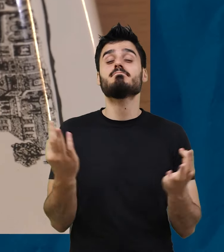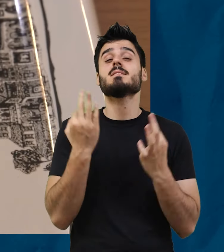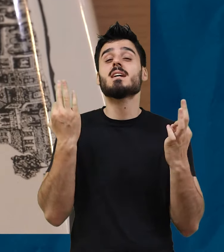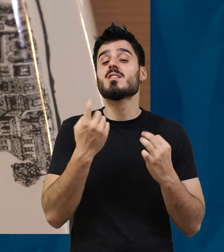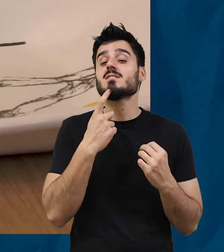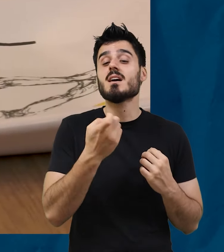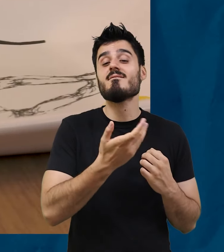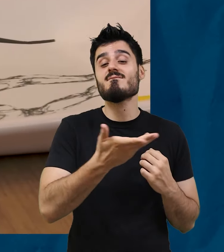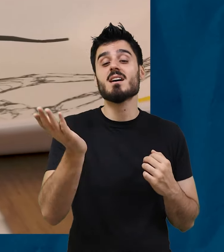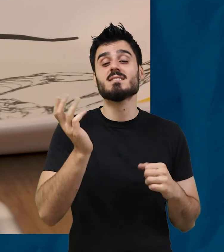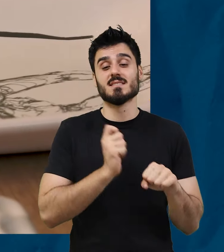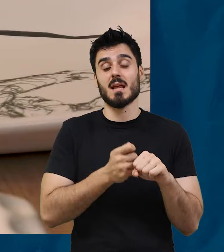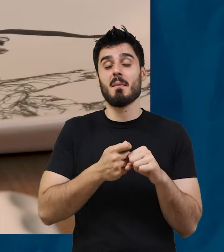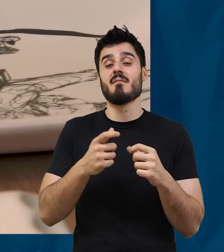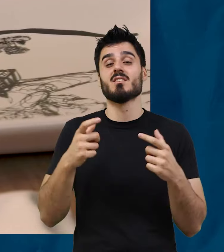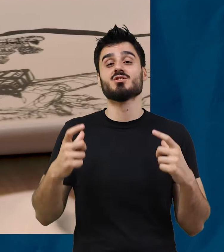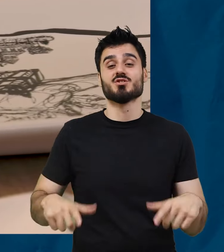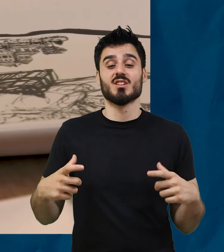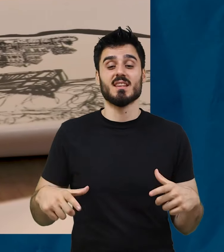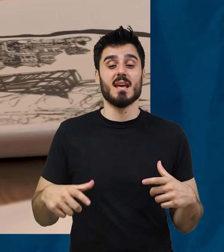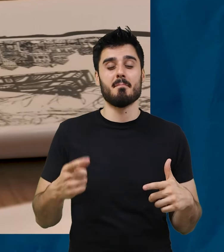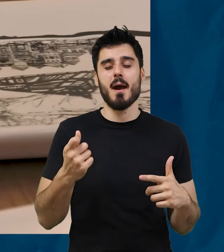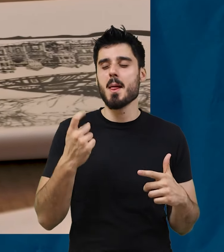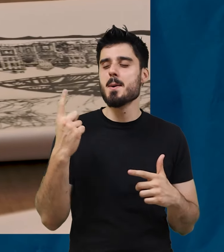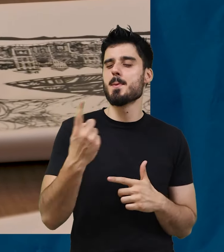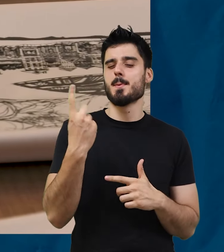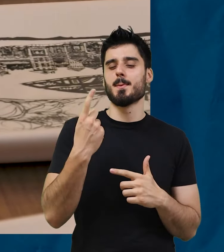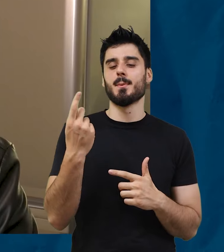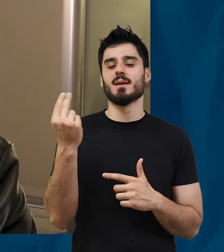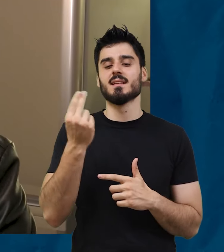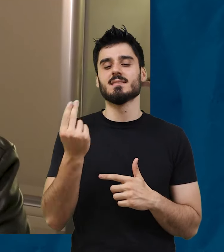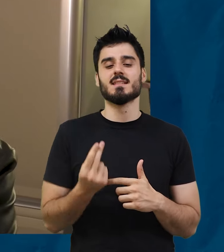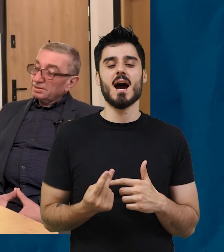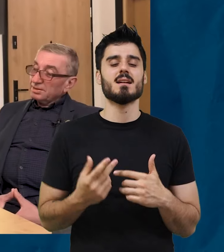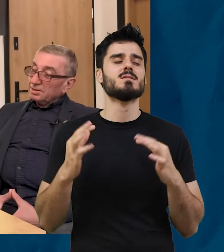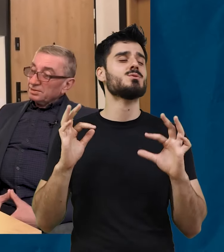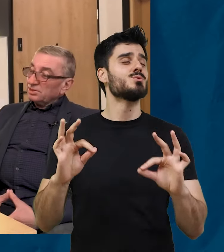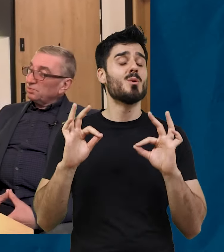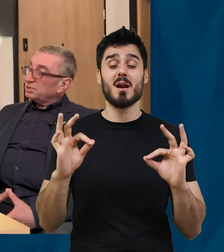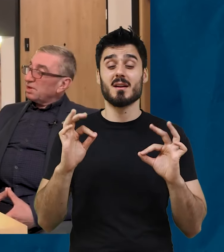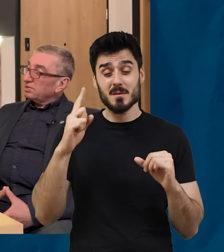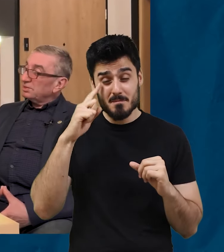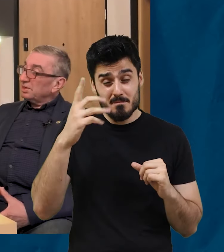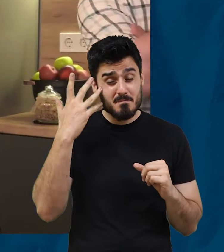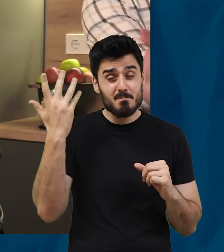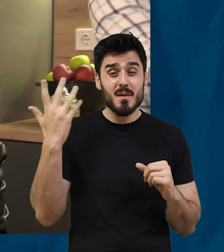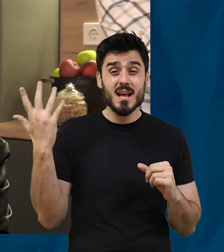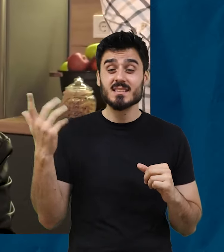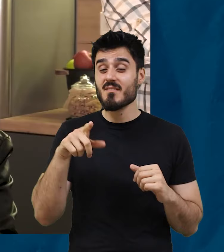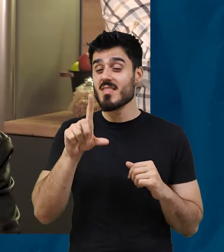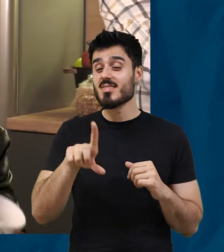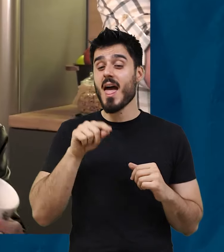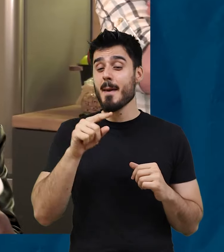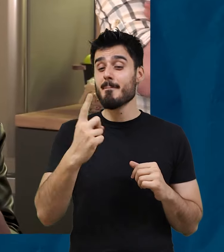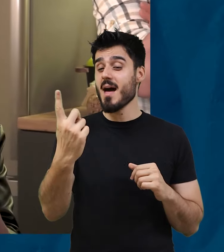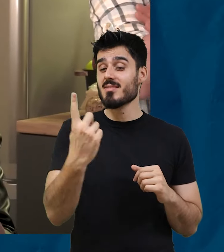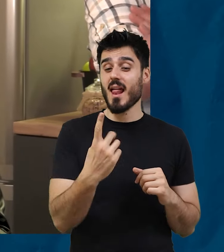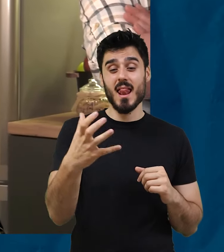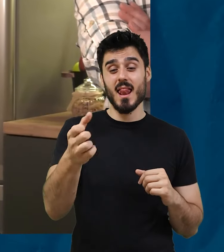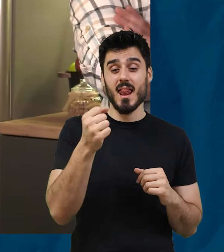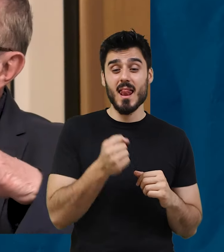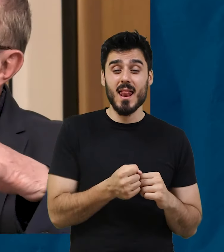вас, за да може така да вкара малко арт в дизайна. Прекрасно. Супер. Значи, представяш ли си нашите наематели, които ще